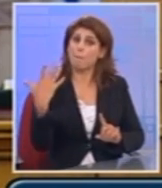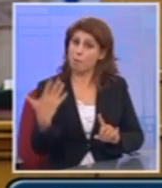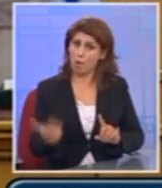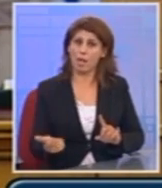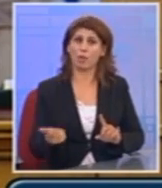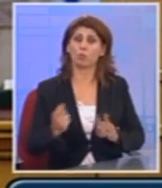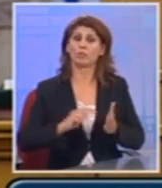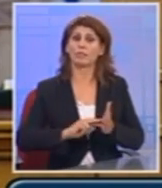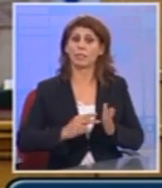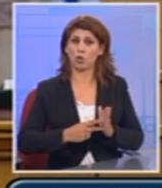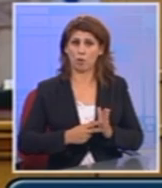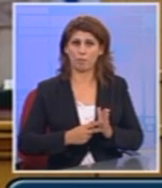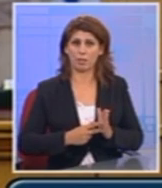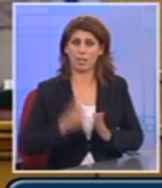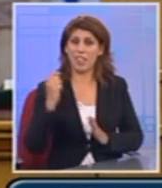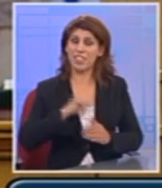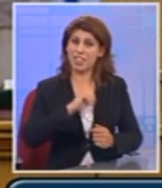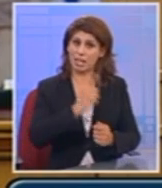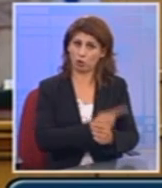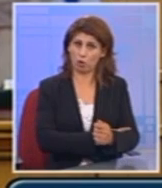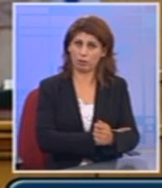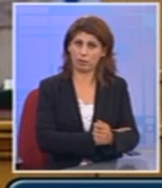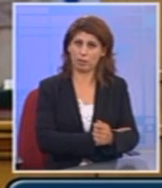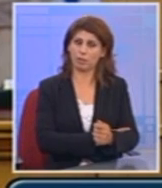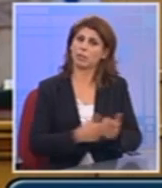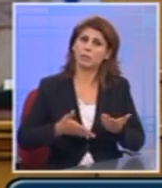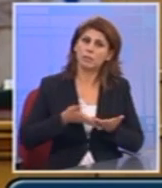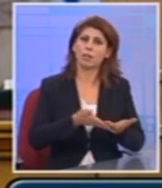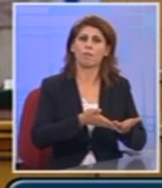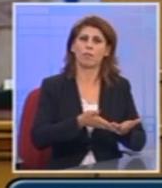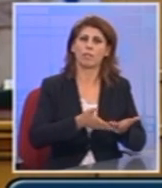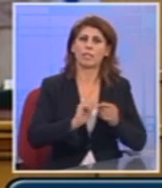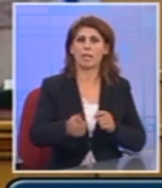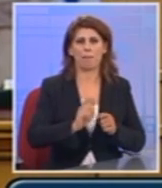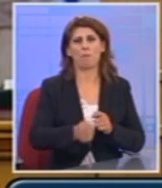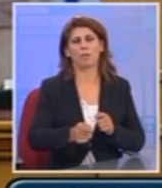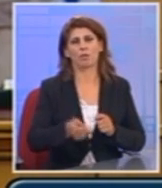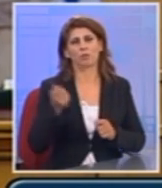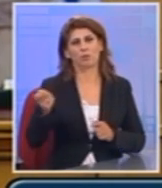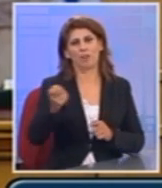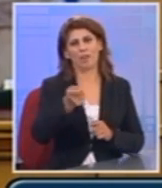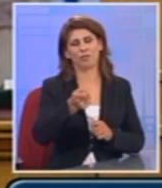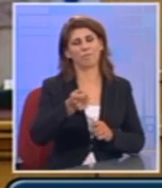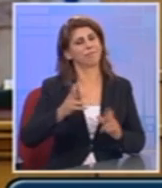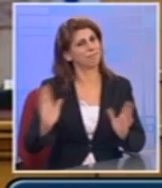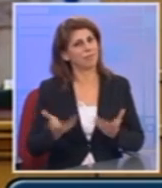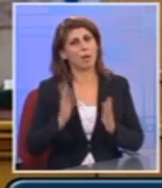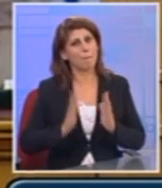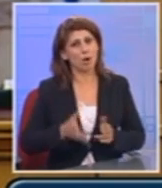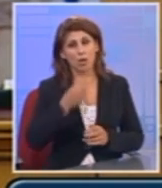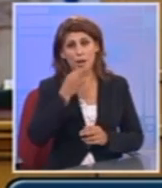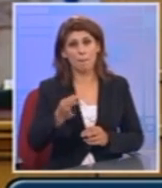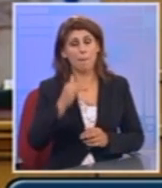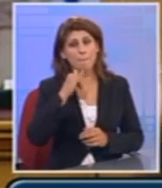την οικονομική δυνατότητα να συμβάλλουν στην αποπληρωμή του χρέους ούτως ή άλλως μπορώ να πω ότι